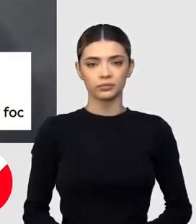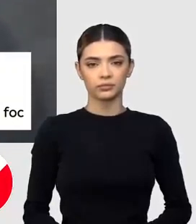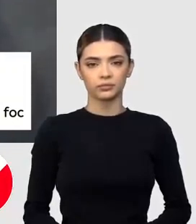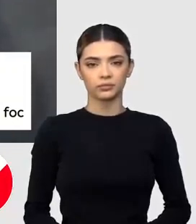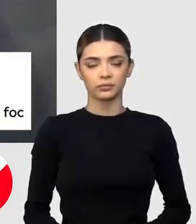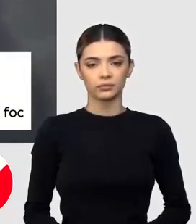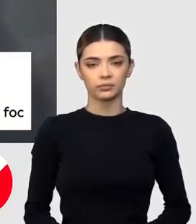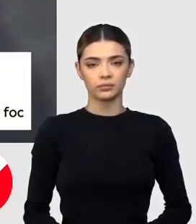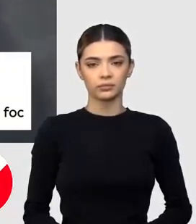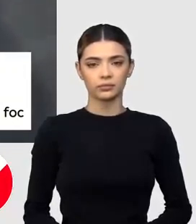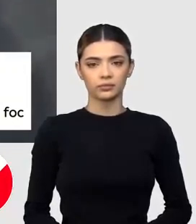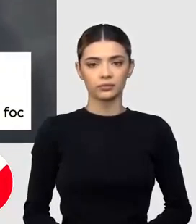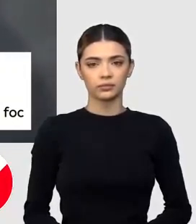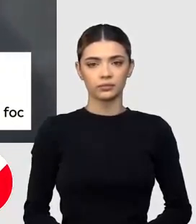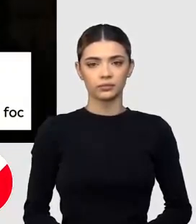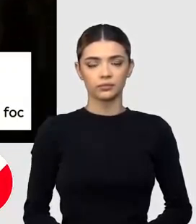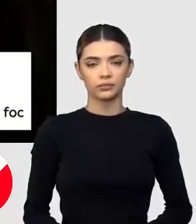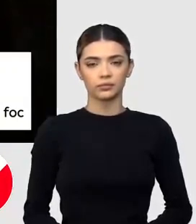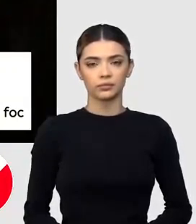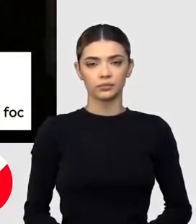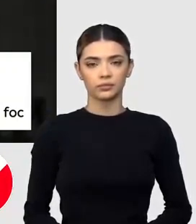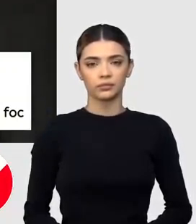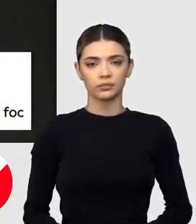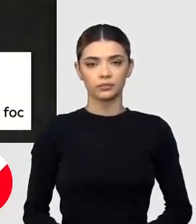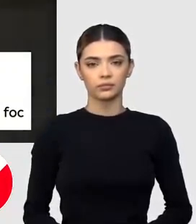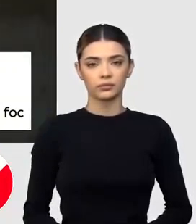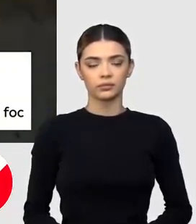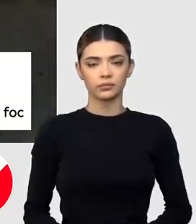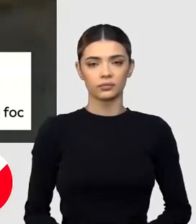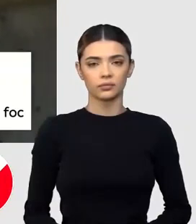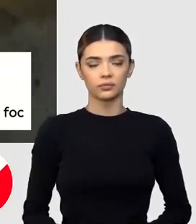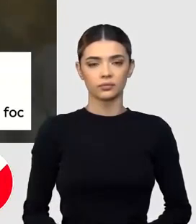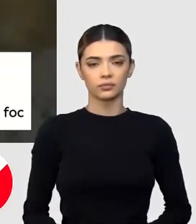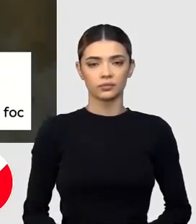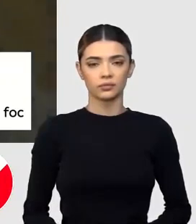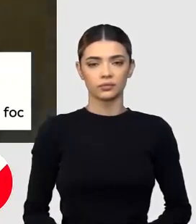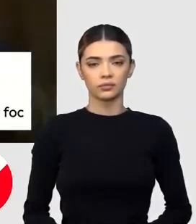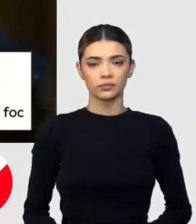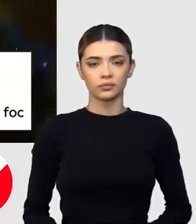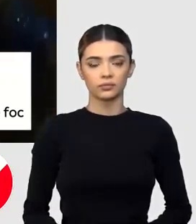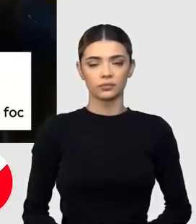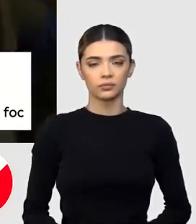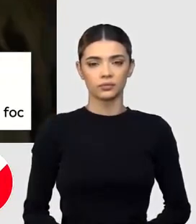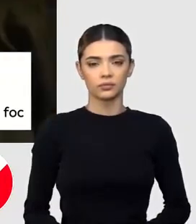ймовірно, град. От, наші хлопці зараз на даних позиціях